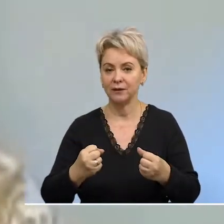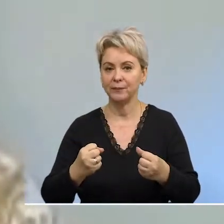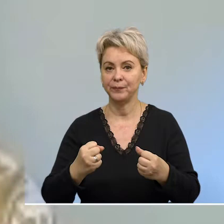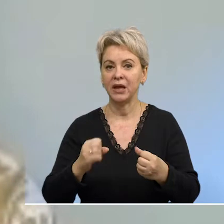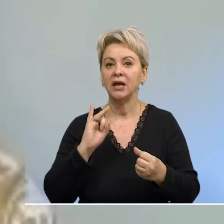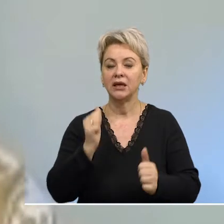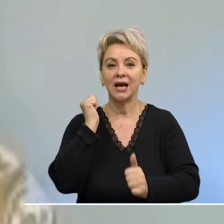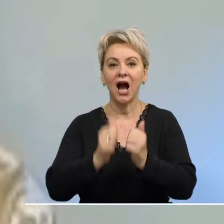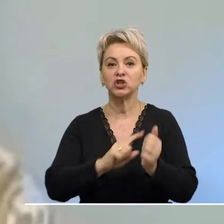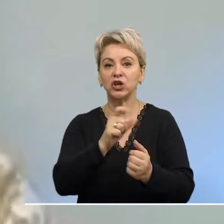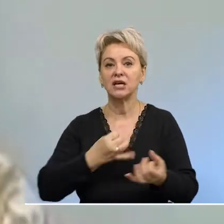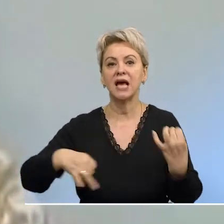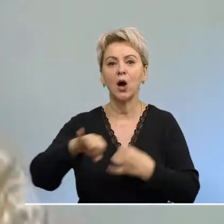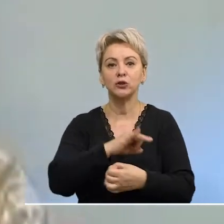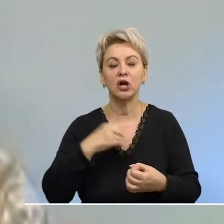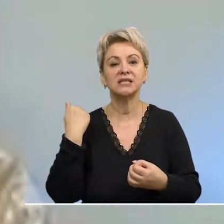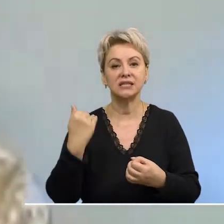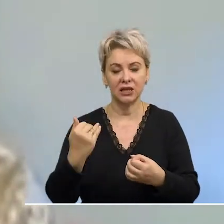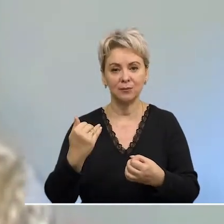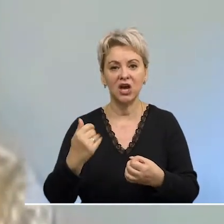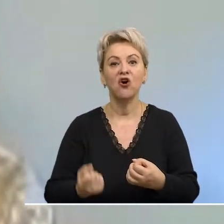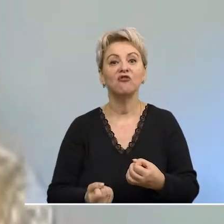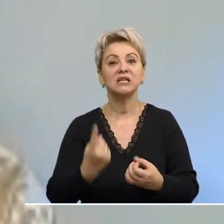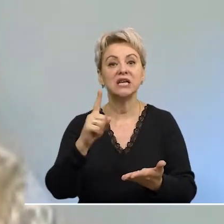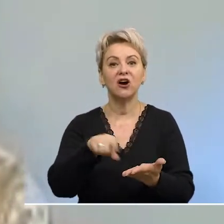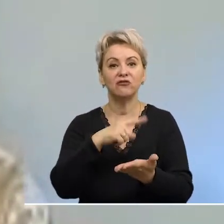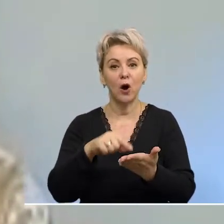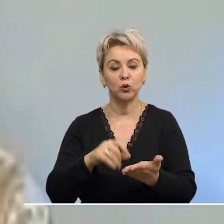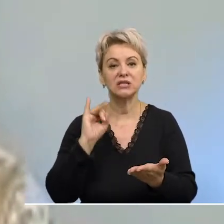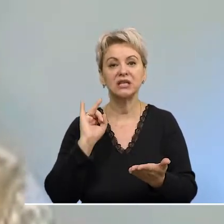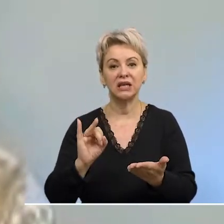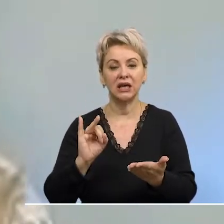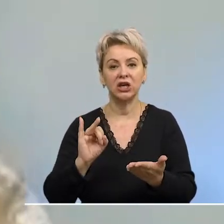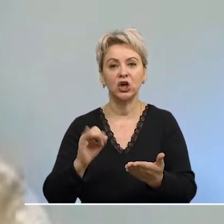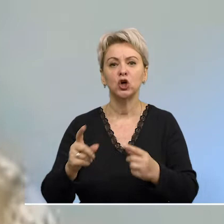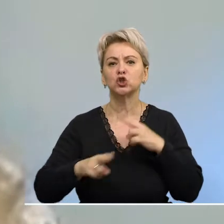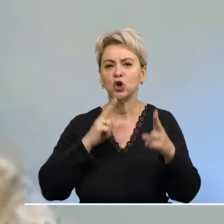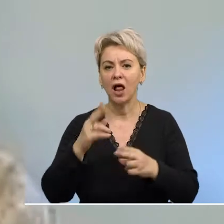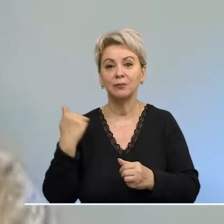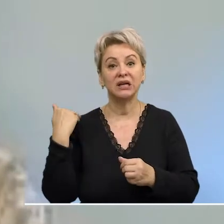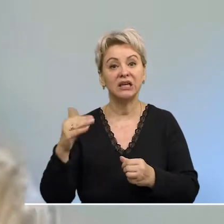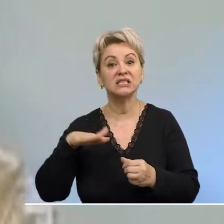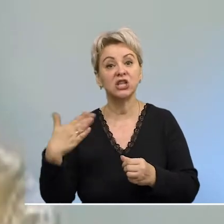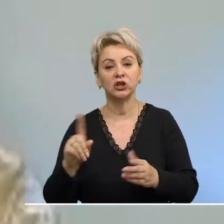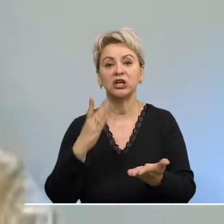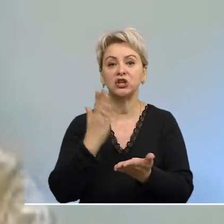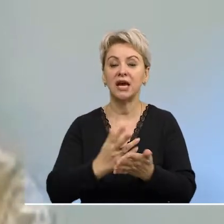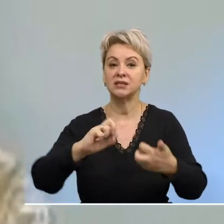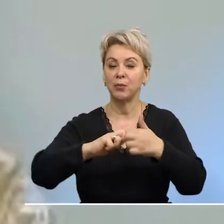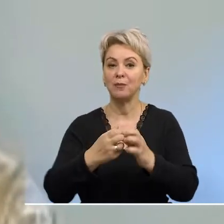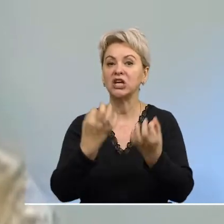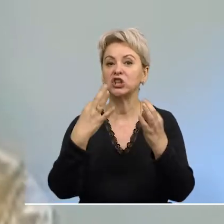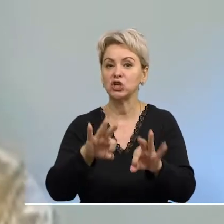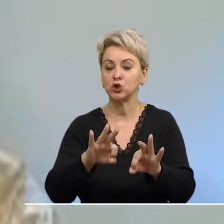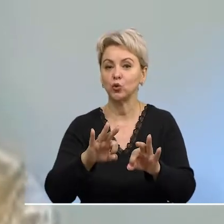здоровья. И каждый раз, общаясь с ними, возникали вопросы и жалобы с их стороны, что есть